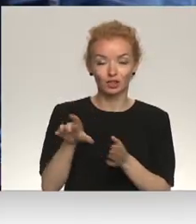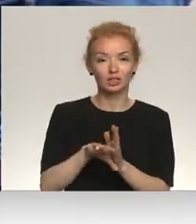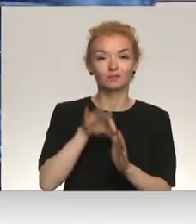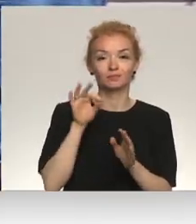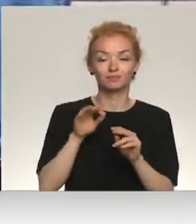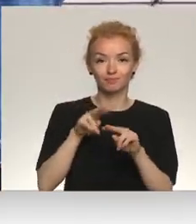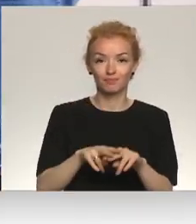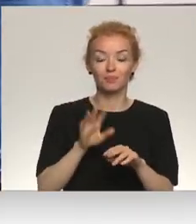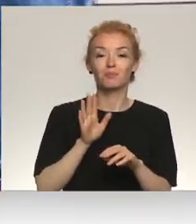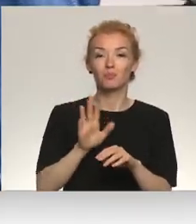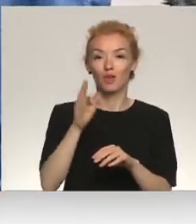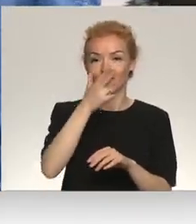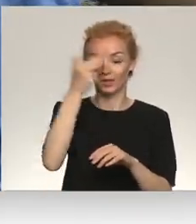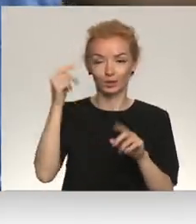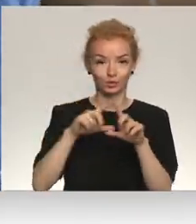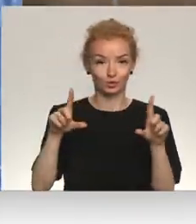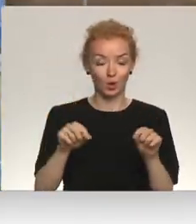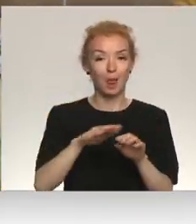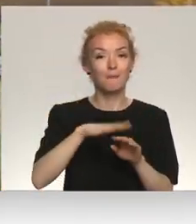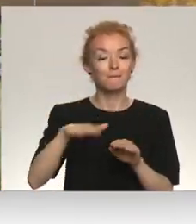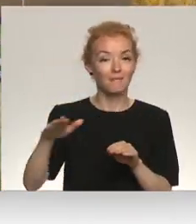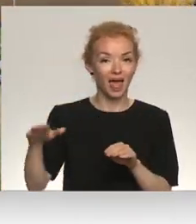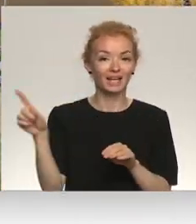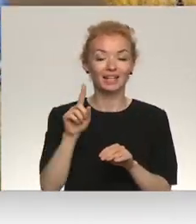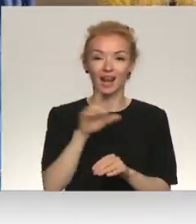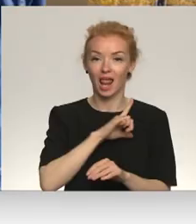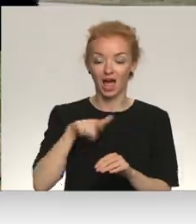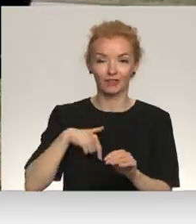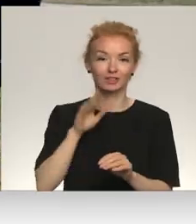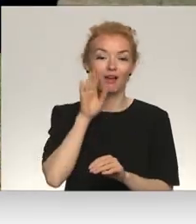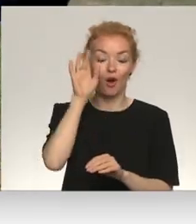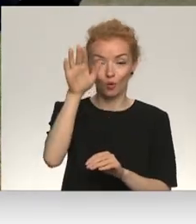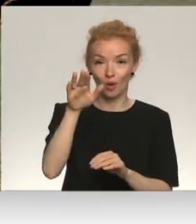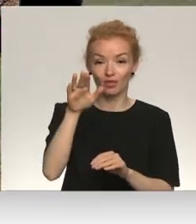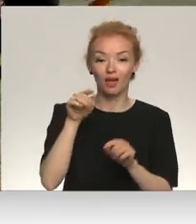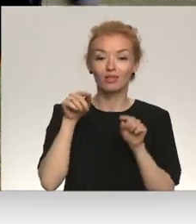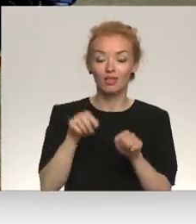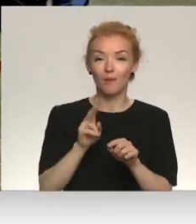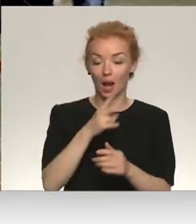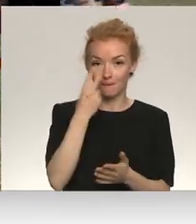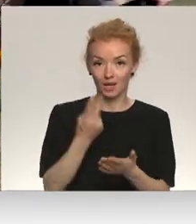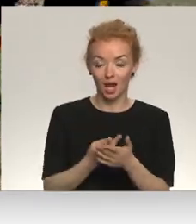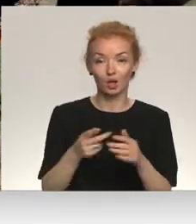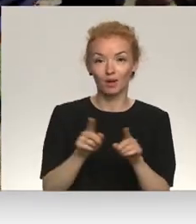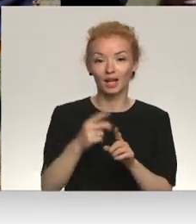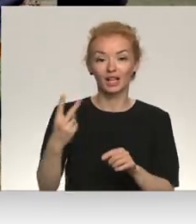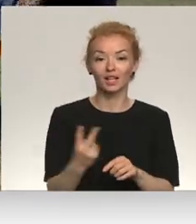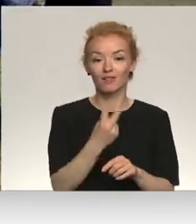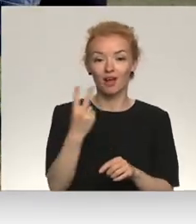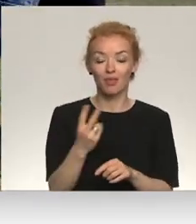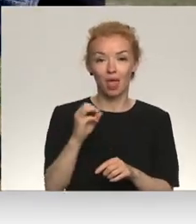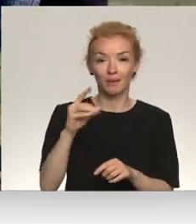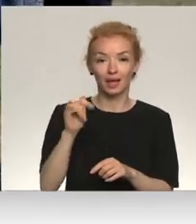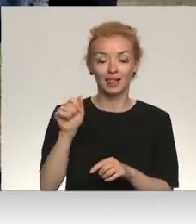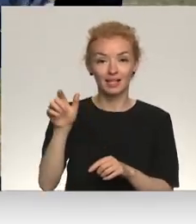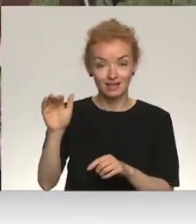iestādīt pie vidusskolas, uzskatot, ka tieši bērni ir Latvijas nākotne. Tam kā pierādījums izrādījās divgadīgā Emīlija,